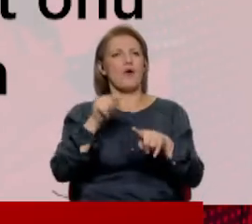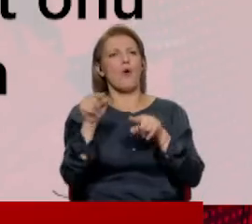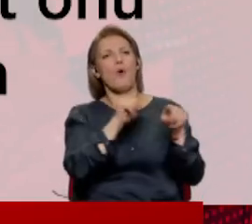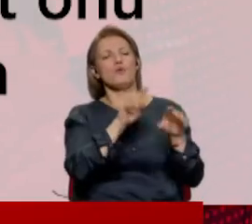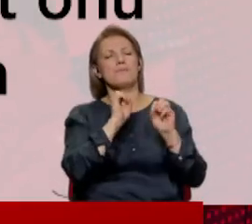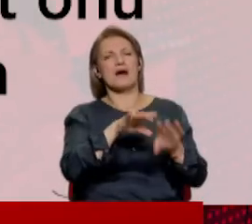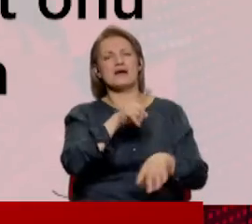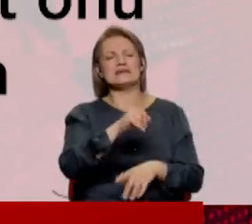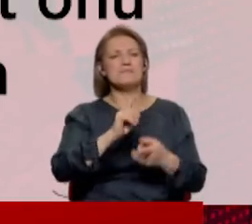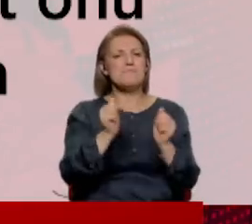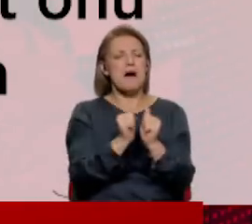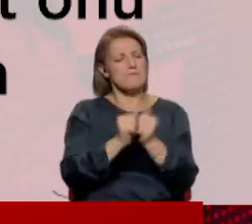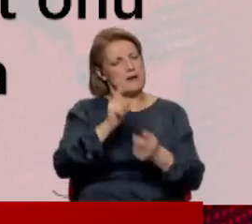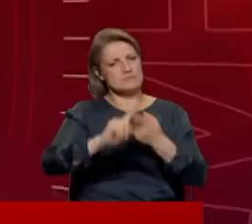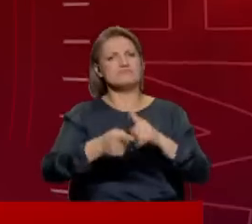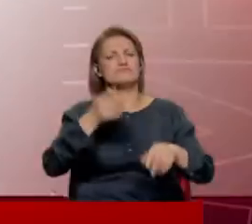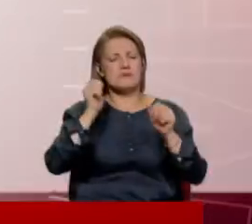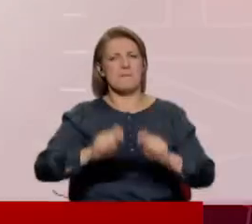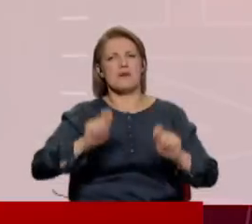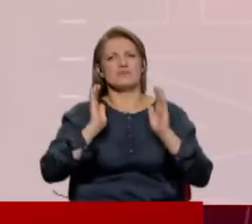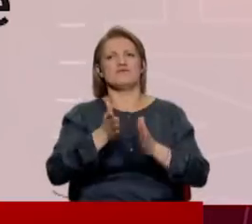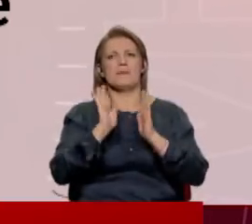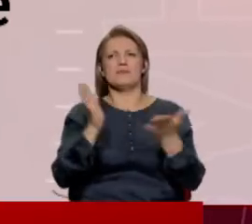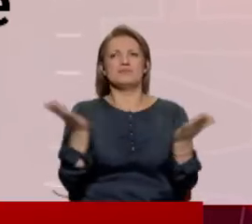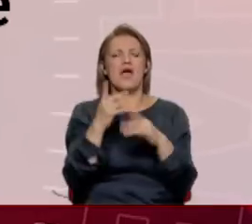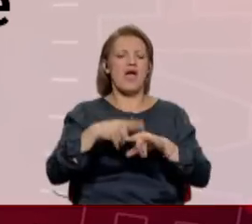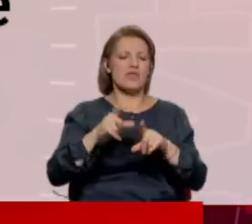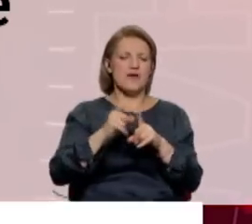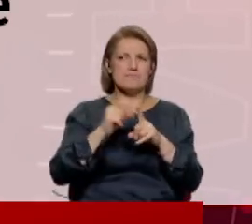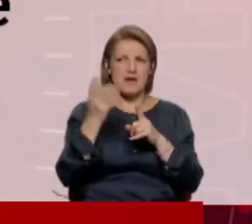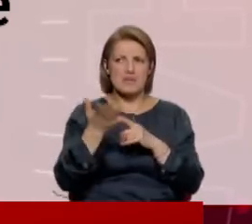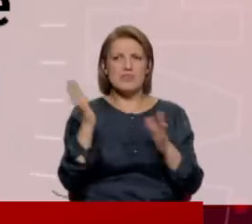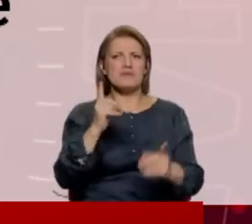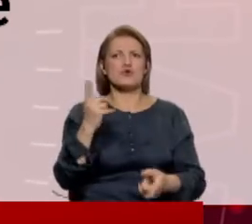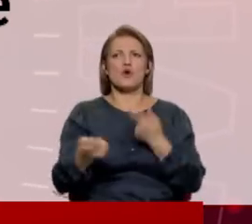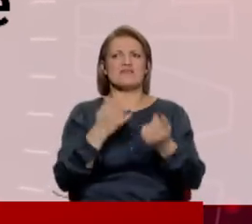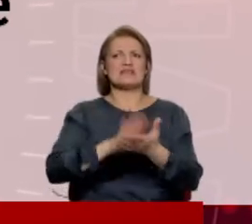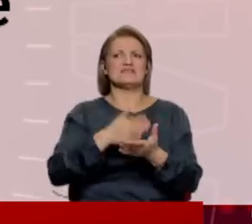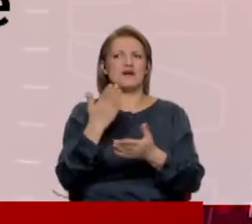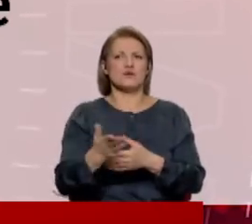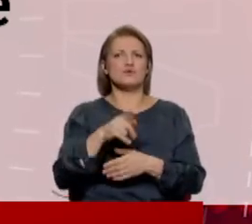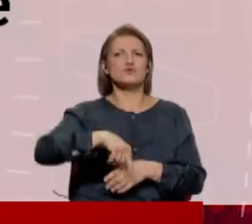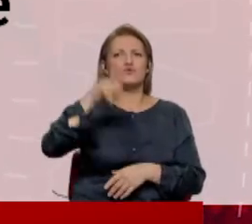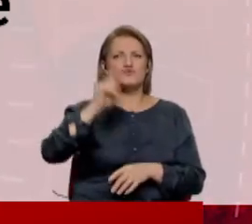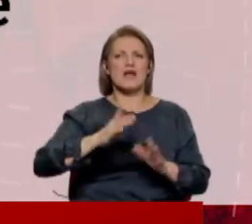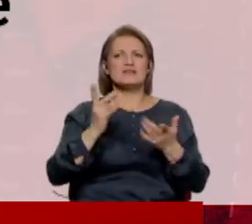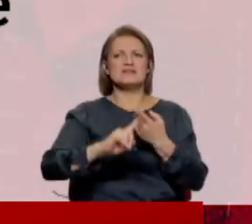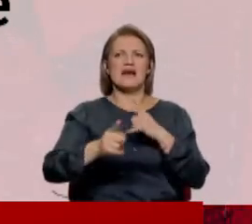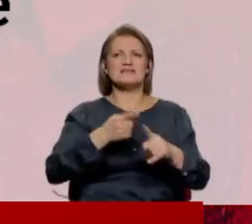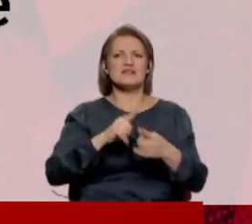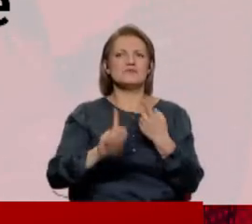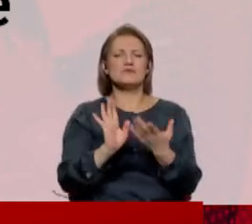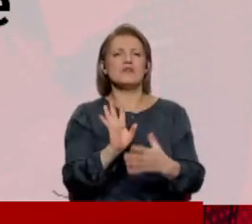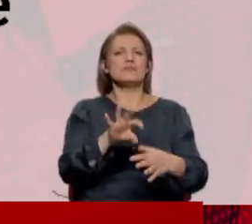bırakır beraber siyaset yapmaya devam edeceğiz ben ne hdp'den ne de herhangi bir görevden istifa ediyorum güncel aktüel